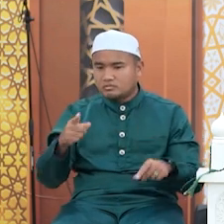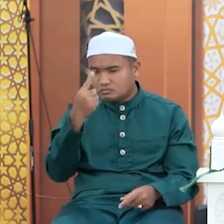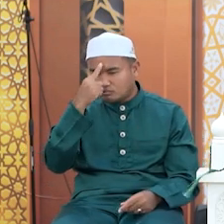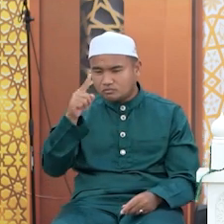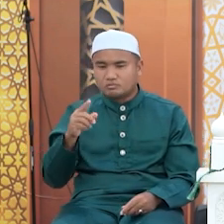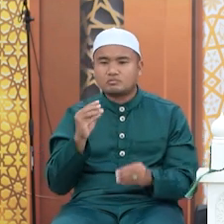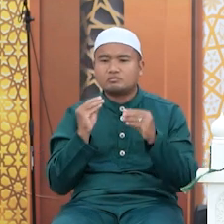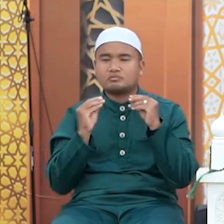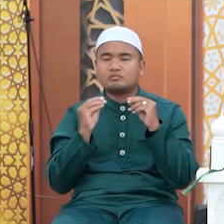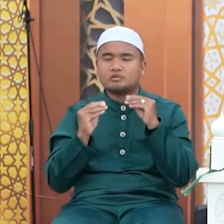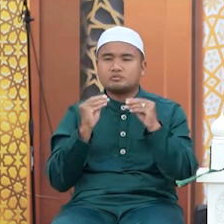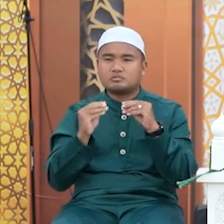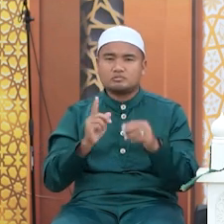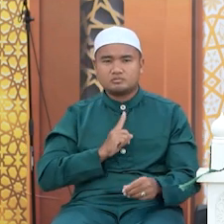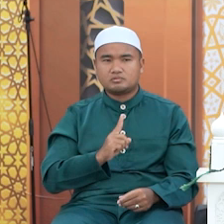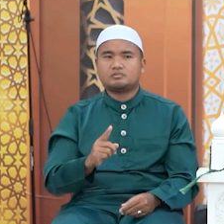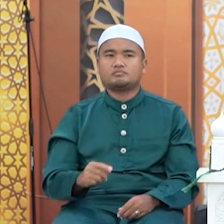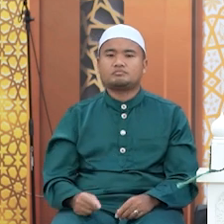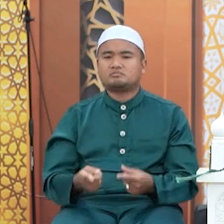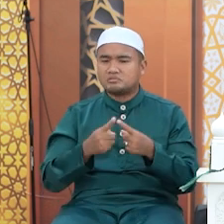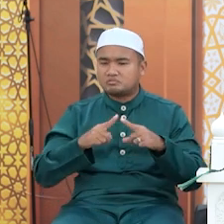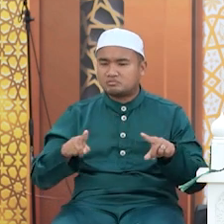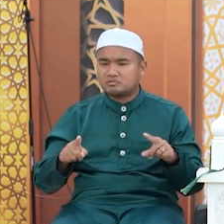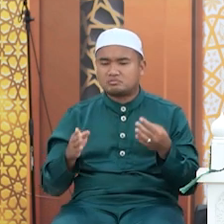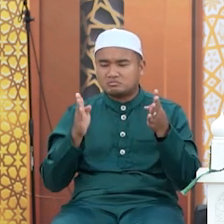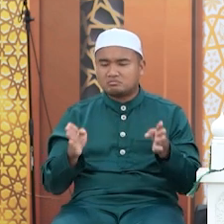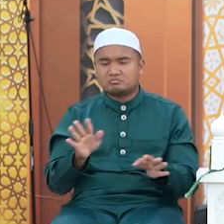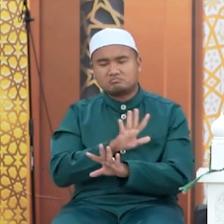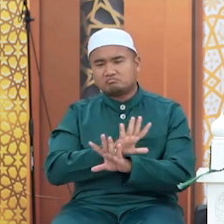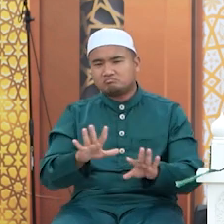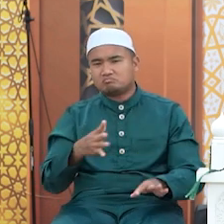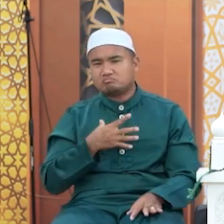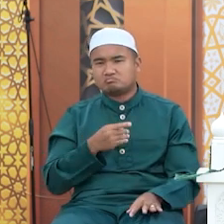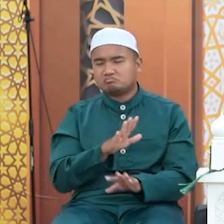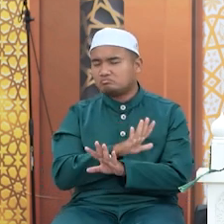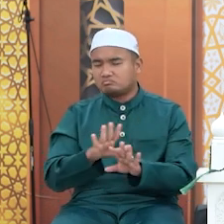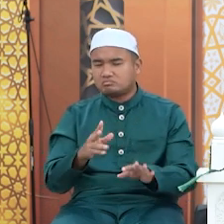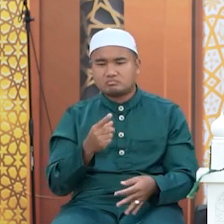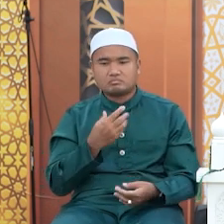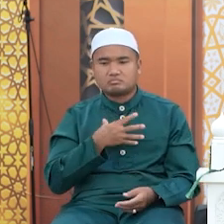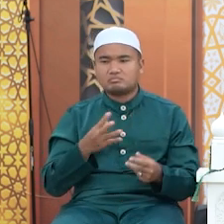Malang, seribu kali malang, orang Taif tidak mengenal erti